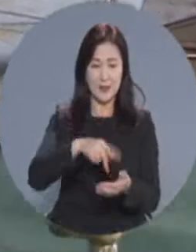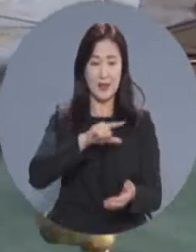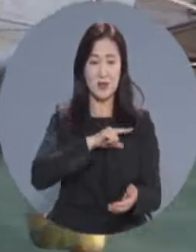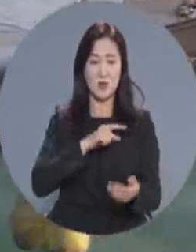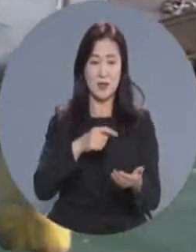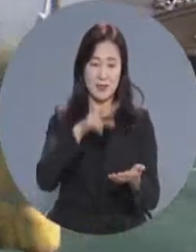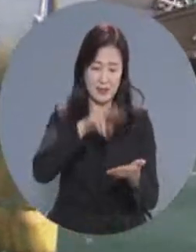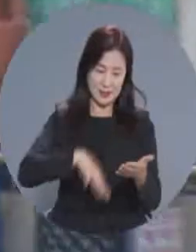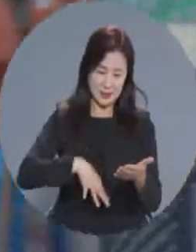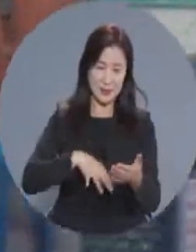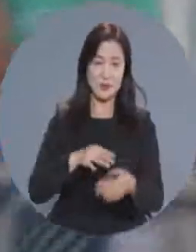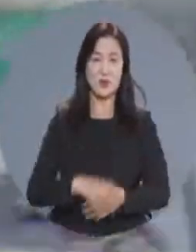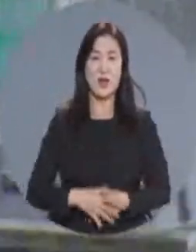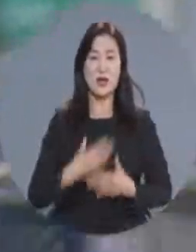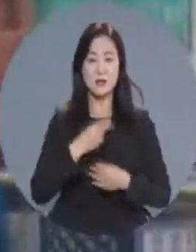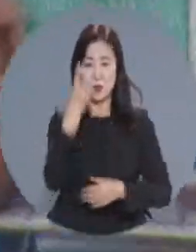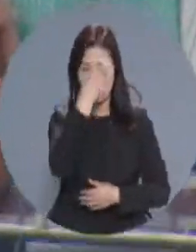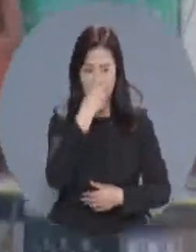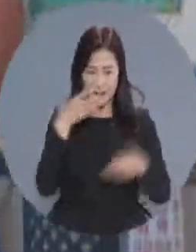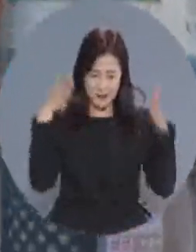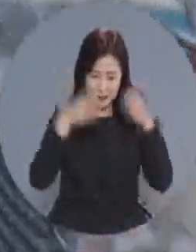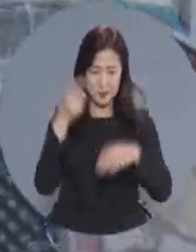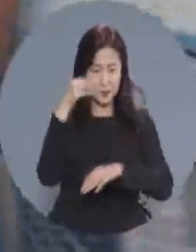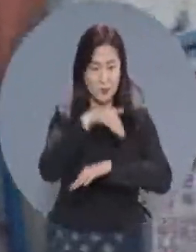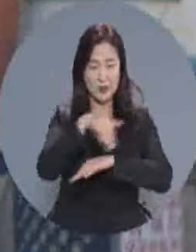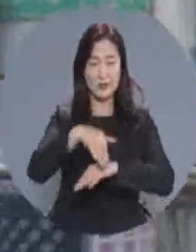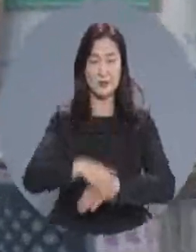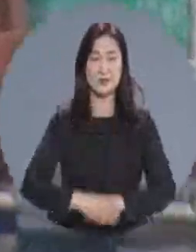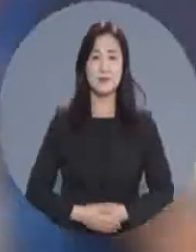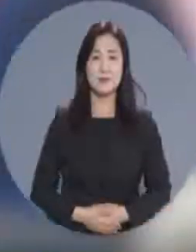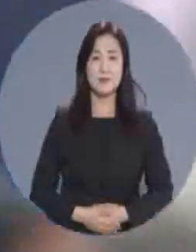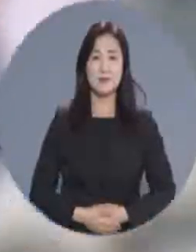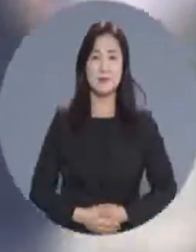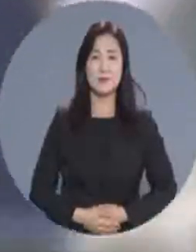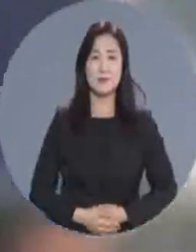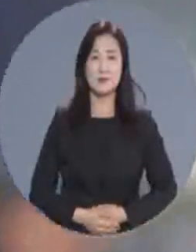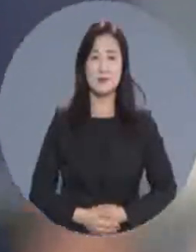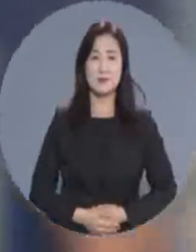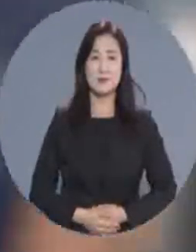수칙과 안전관리도 집중 점검하기로 했습니다. MBC 뉴스 박종호입니다.